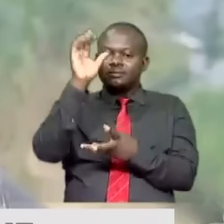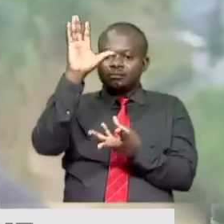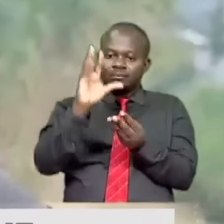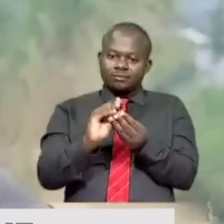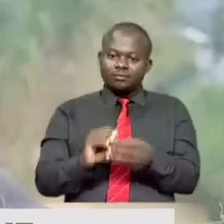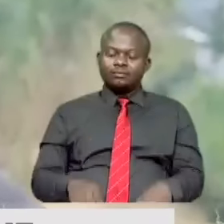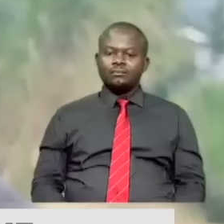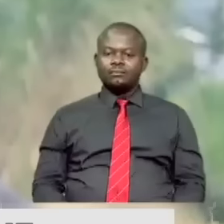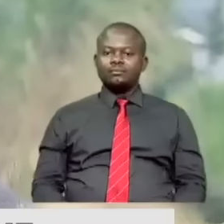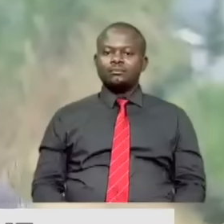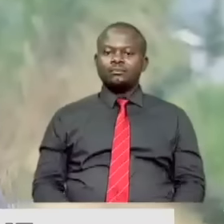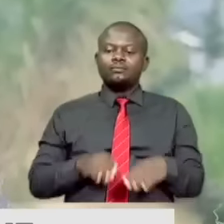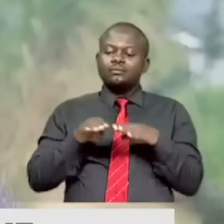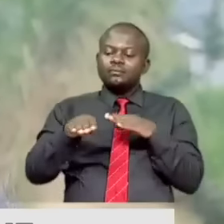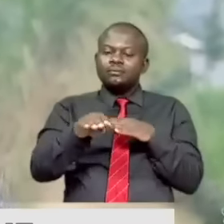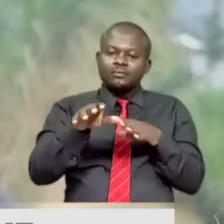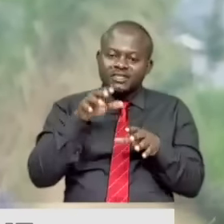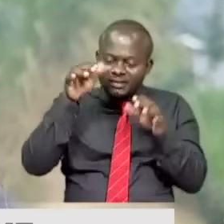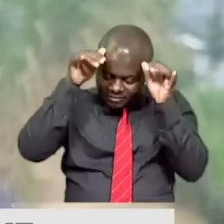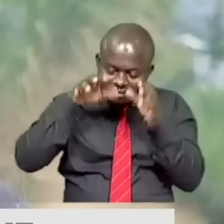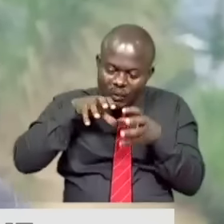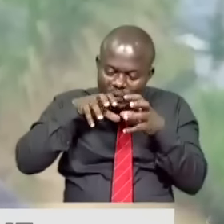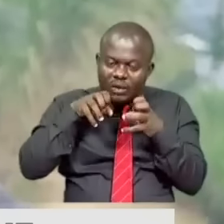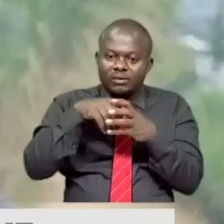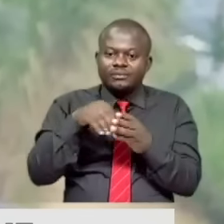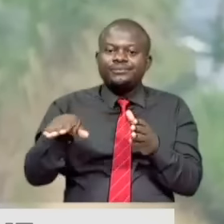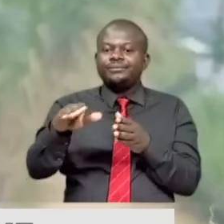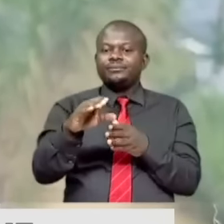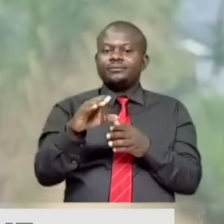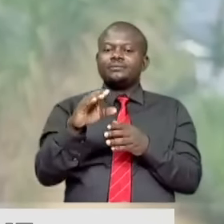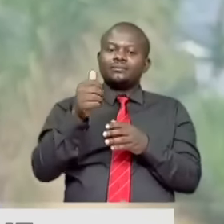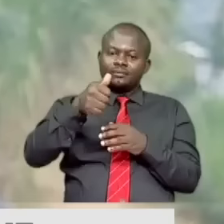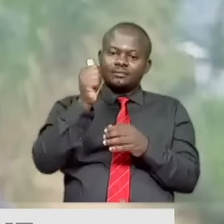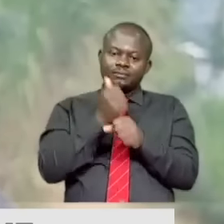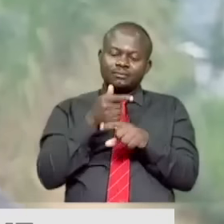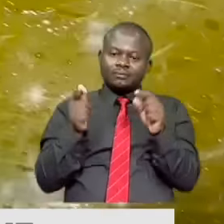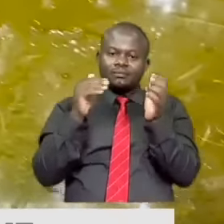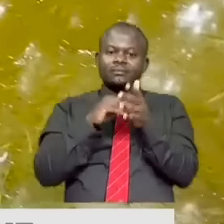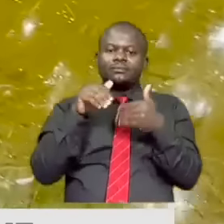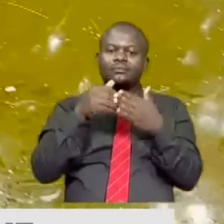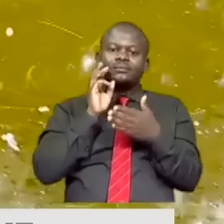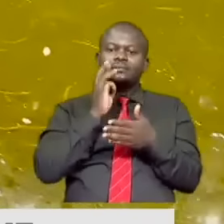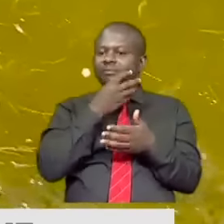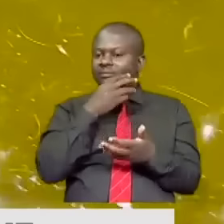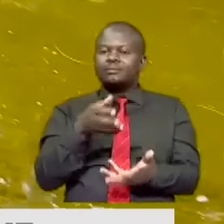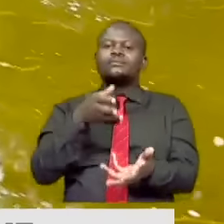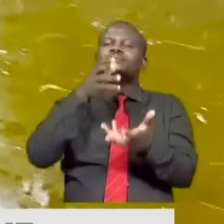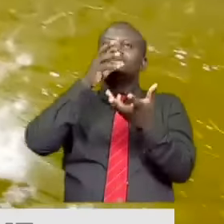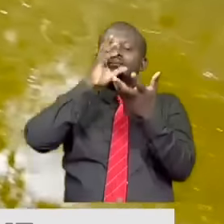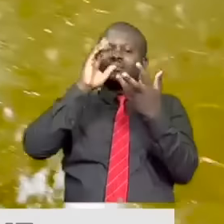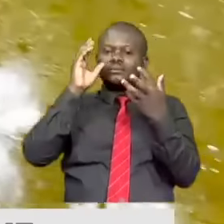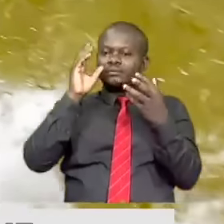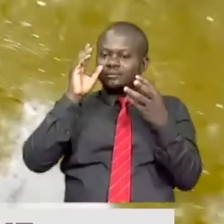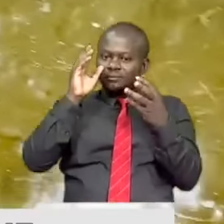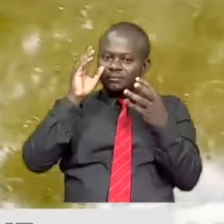zigashoka mu iriba rya Gihanga. Uri kumva ariya mariba nicyo yanakoraga, kandi nayo mazi yanyobwaga